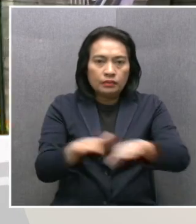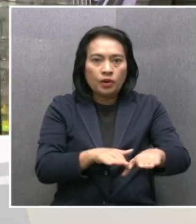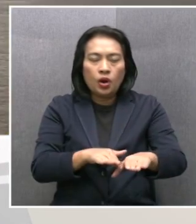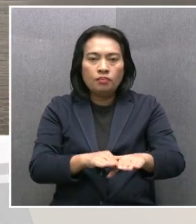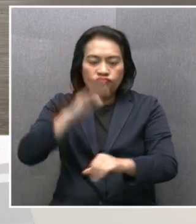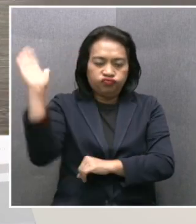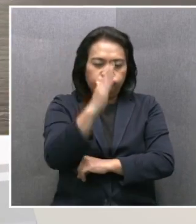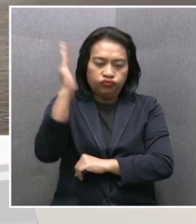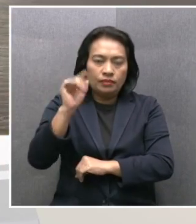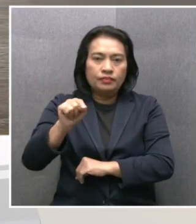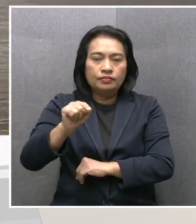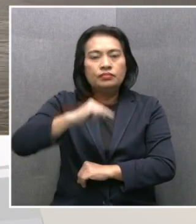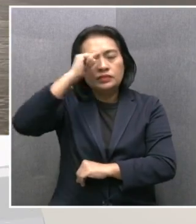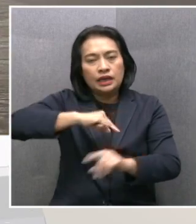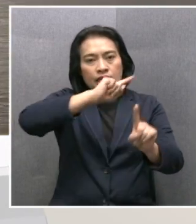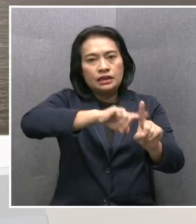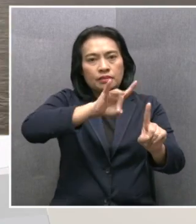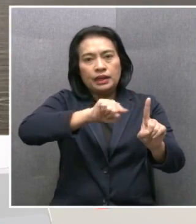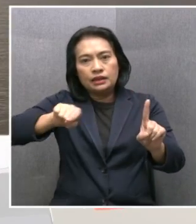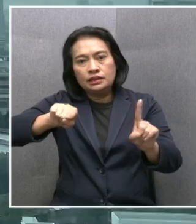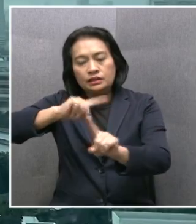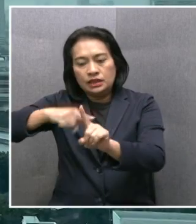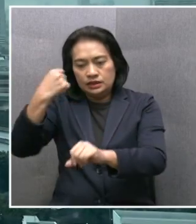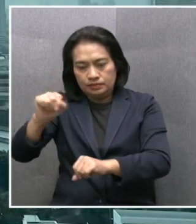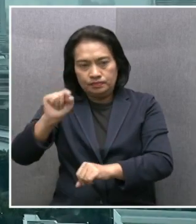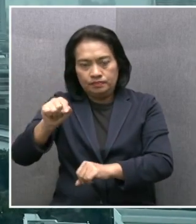งแต่ช่วงเดือนสิงหาคมถึงตุลาคมค่ะ